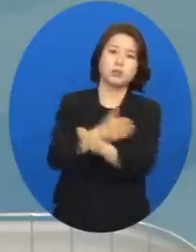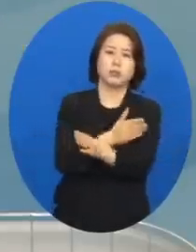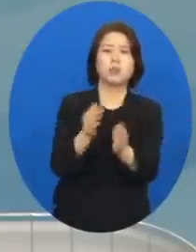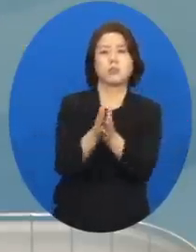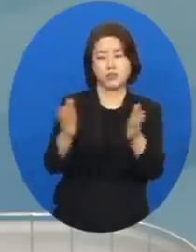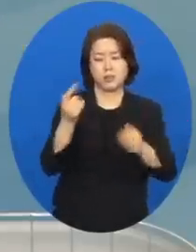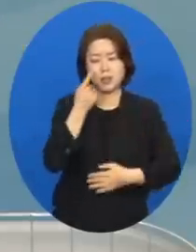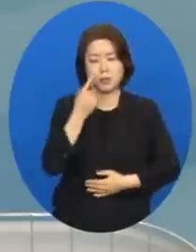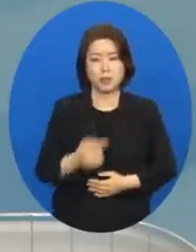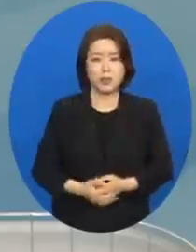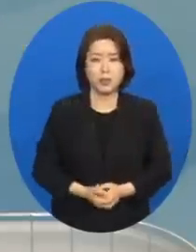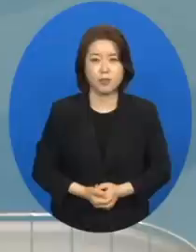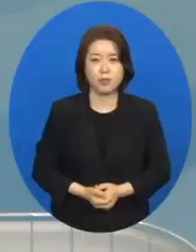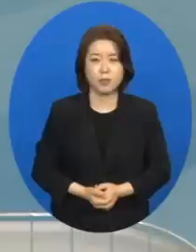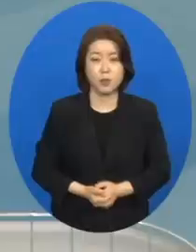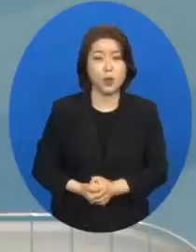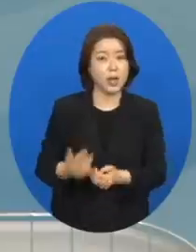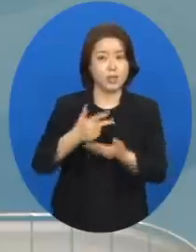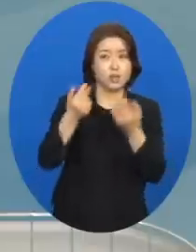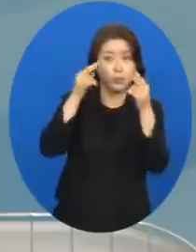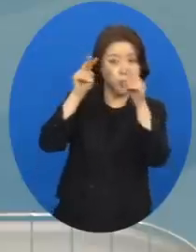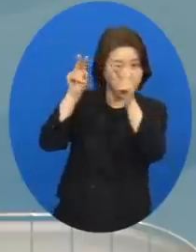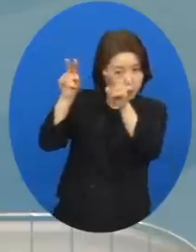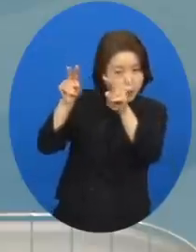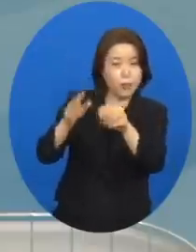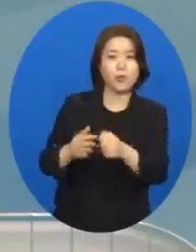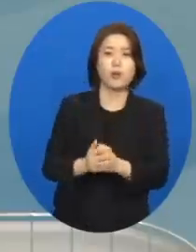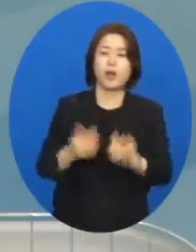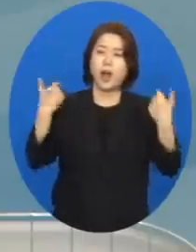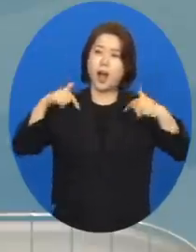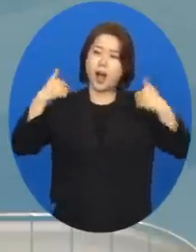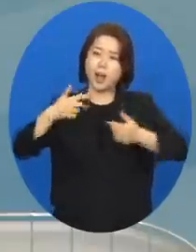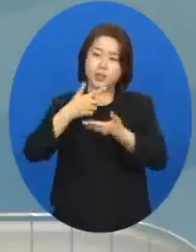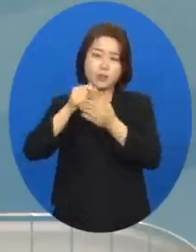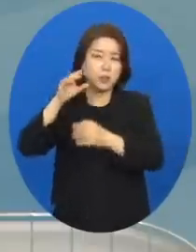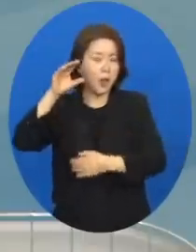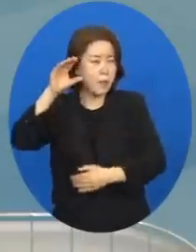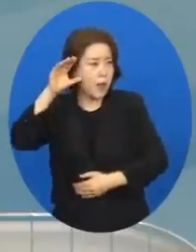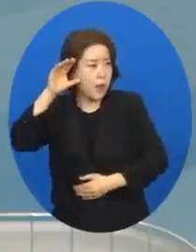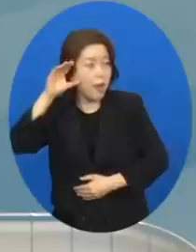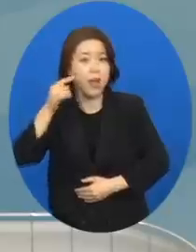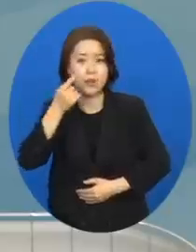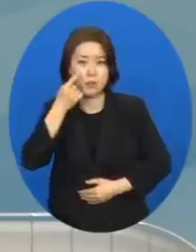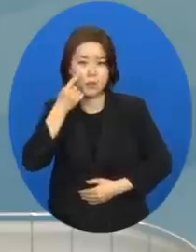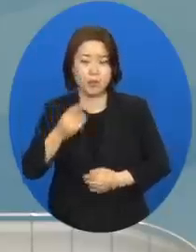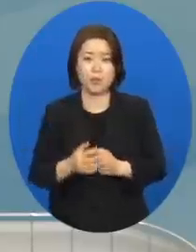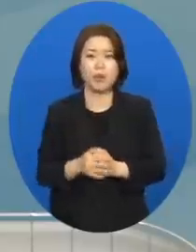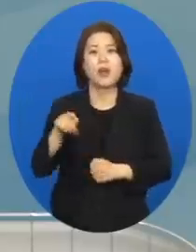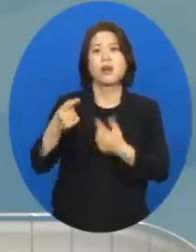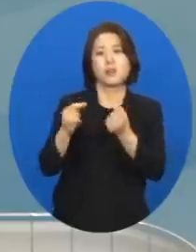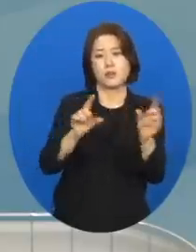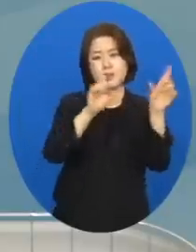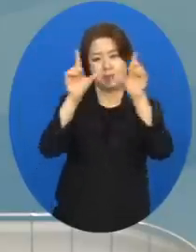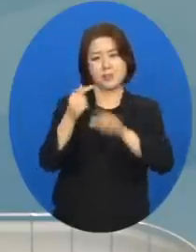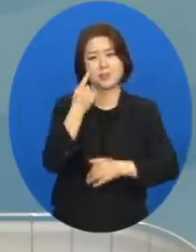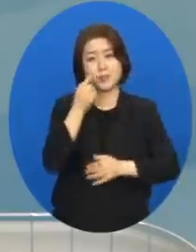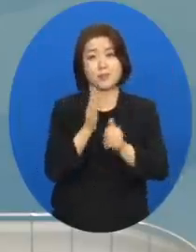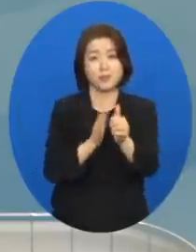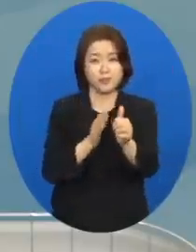돼요. 주님을 바라보고 항상 주님께 귀 기울이고 그렇게 살아보시기